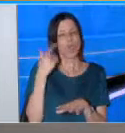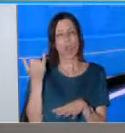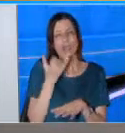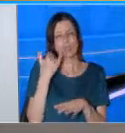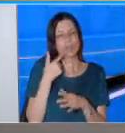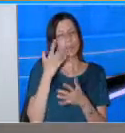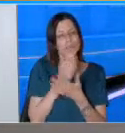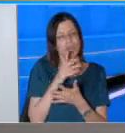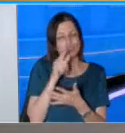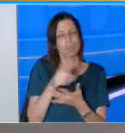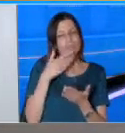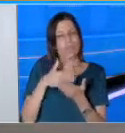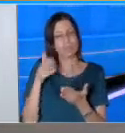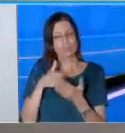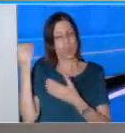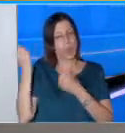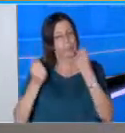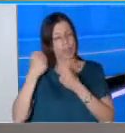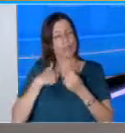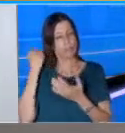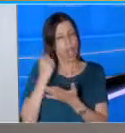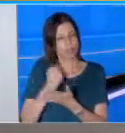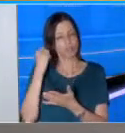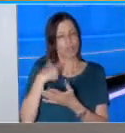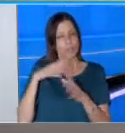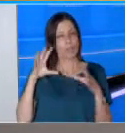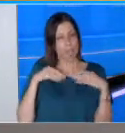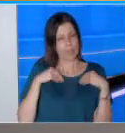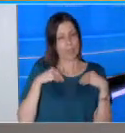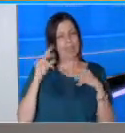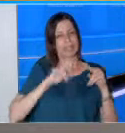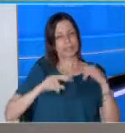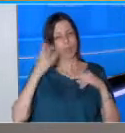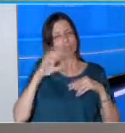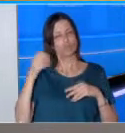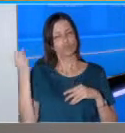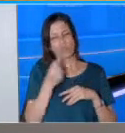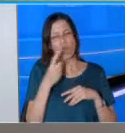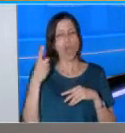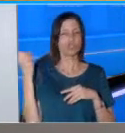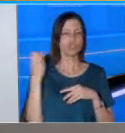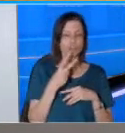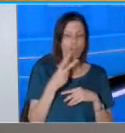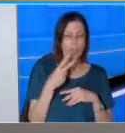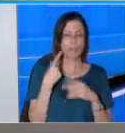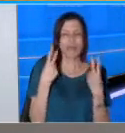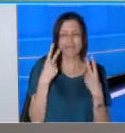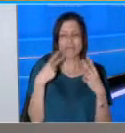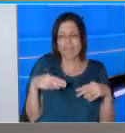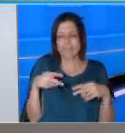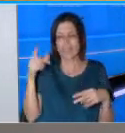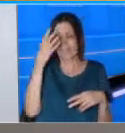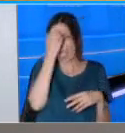במבצע הזה, תמשיכו לתקוף, אנחנו מאשרים לכם, אנחנו מוכנים לסבול עוד שבוע, שבועיים, העיקר שבאמת נרתיע את החמאס.